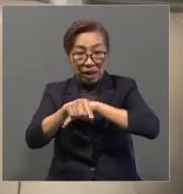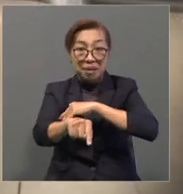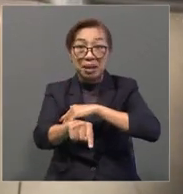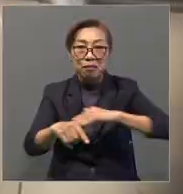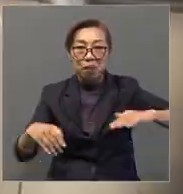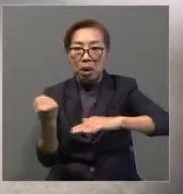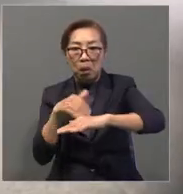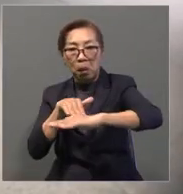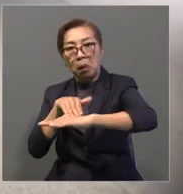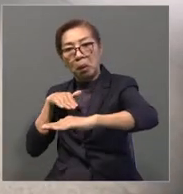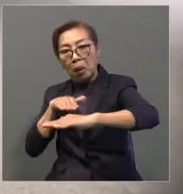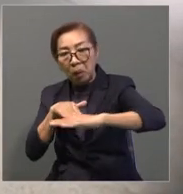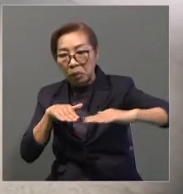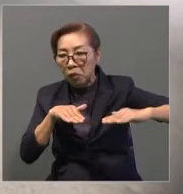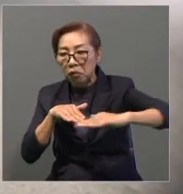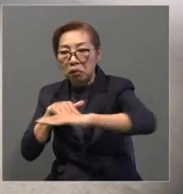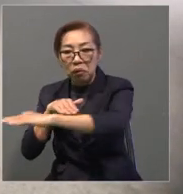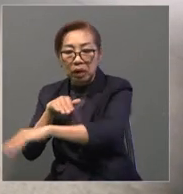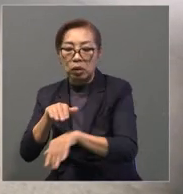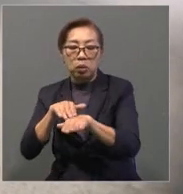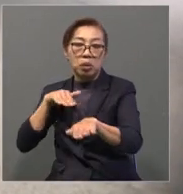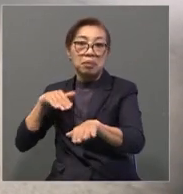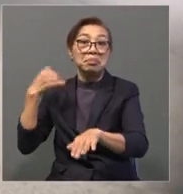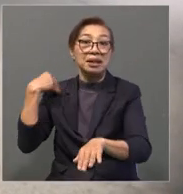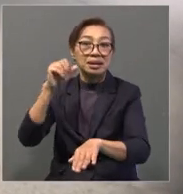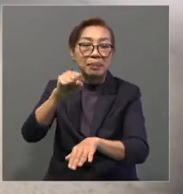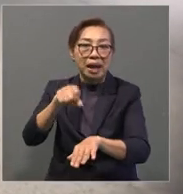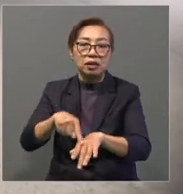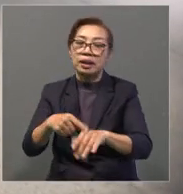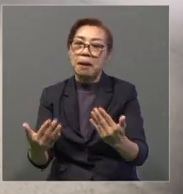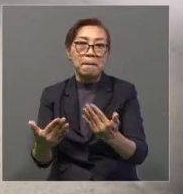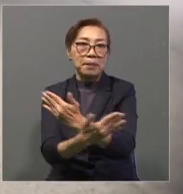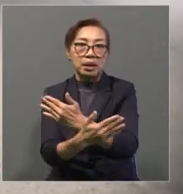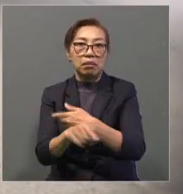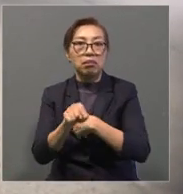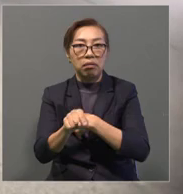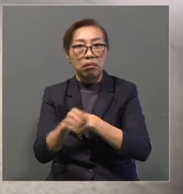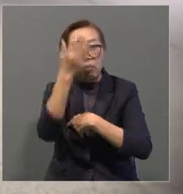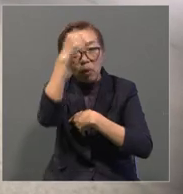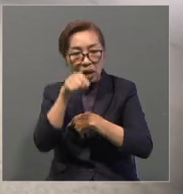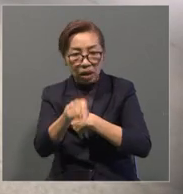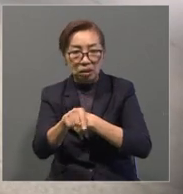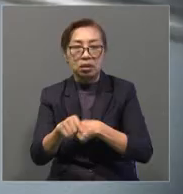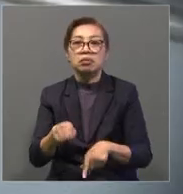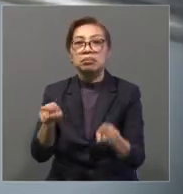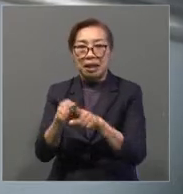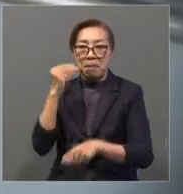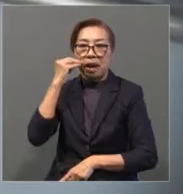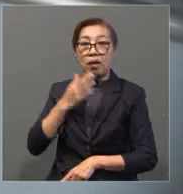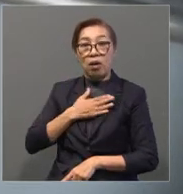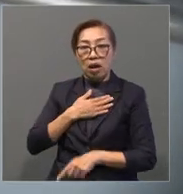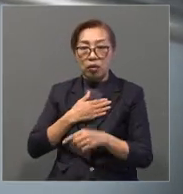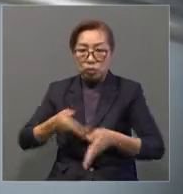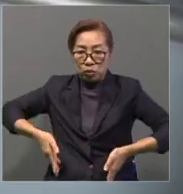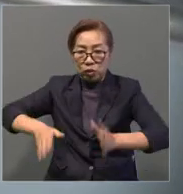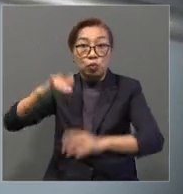ติดเนี่ยเป็นระยะทางยาวเหยียดจนถึงถนนวิภาวดีรังสิตนั่นเองค่ะทางเข้าบ้านคุณผู้ชมครับถ้า